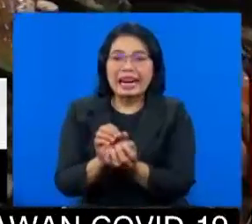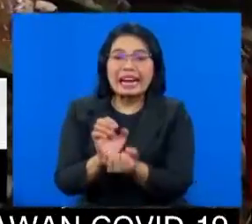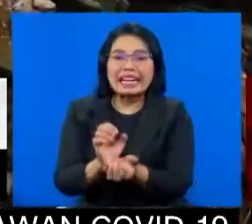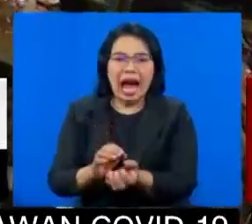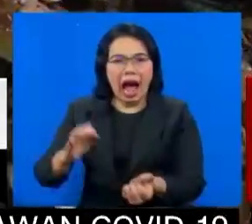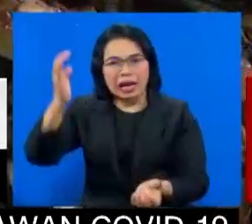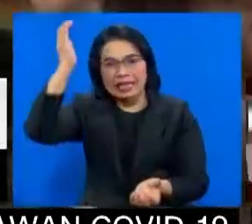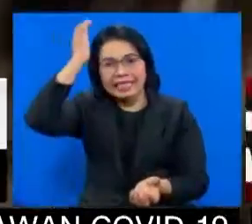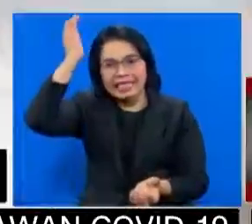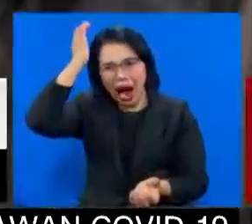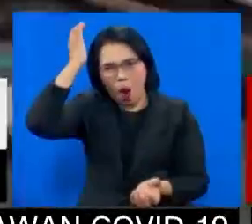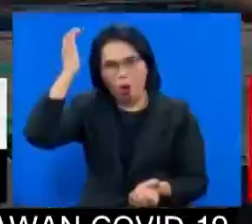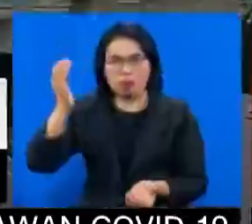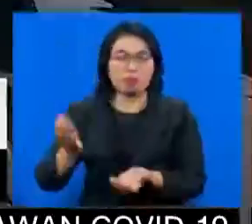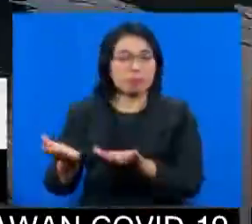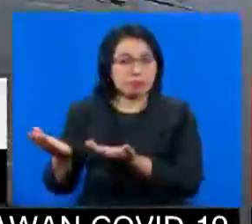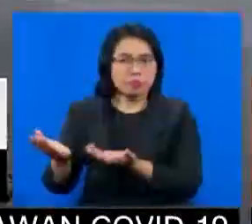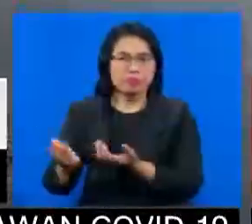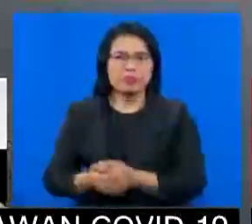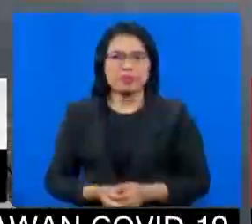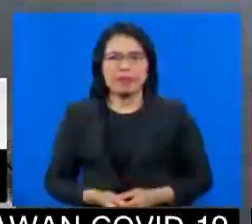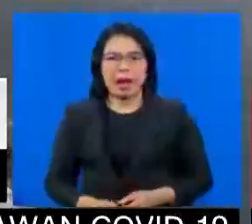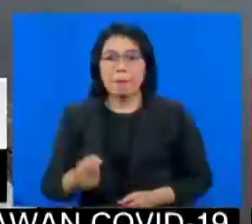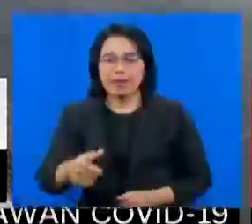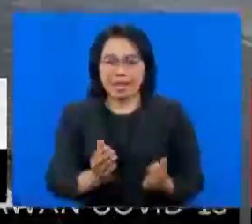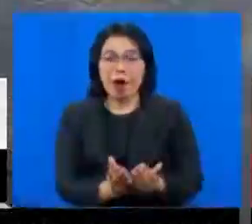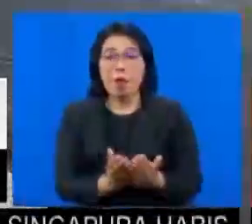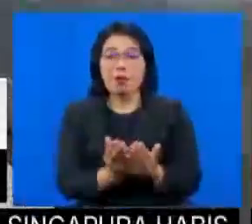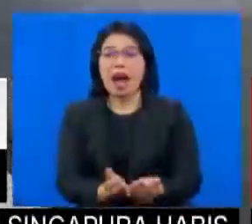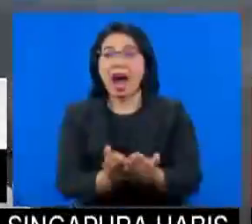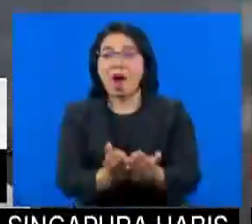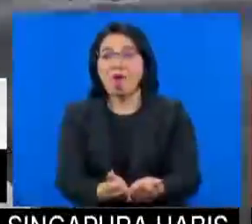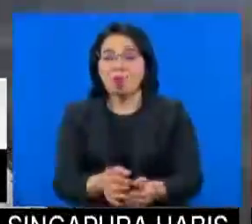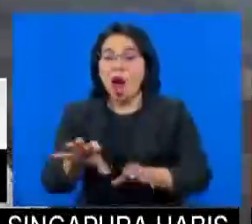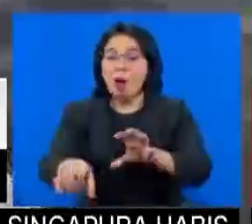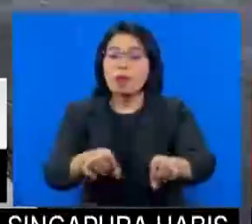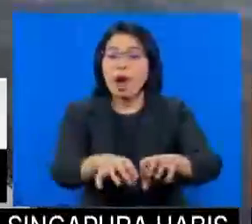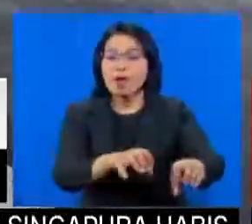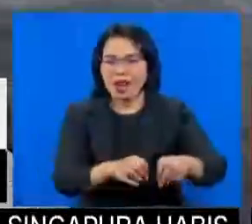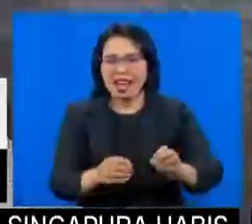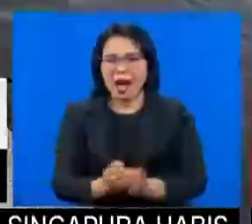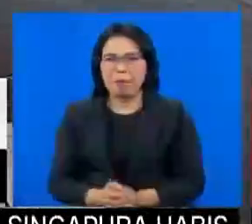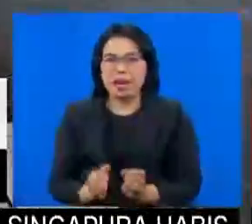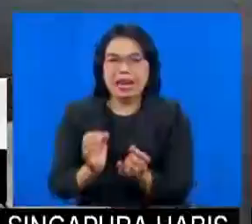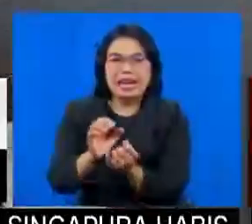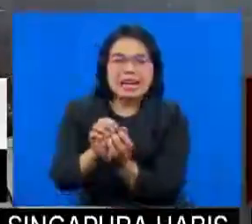pagi Murni mengendarai perahu yang disewakan pemiliknya untuk memanen kerang hijau di tambak.